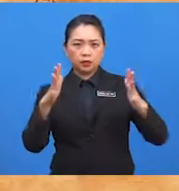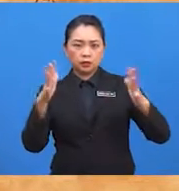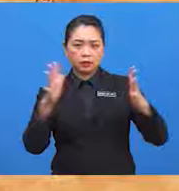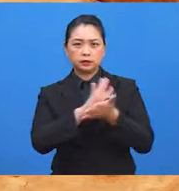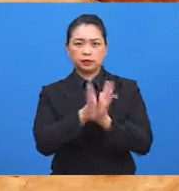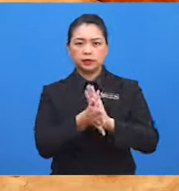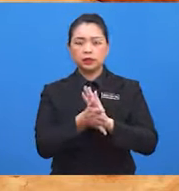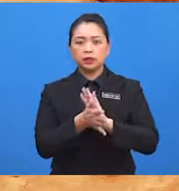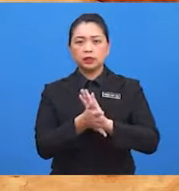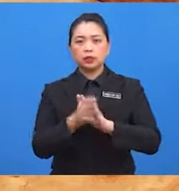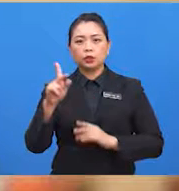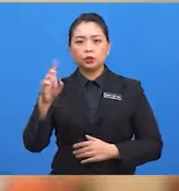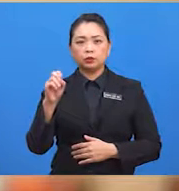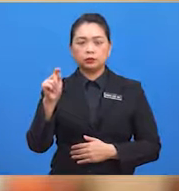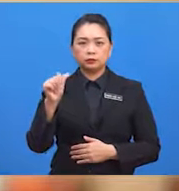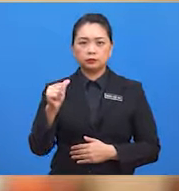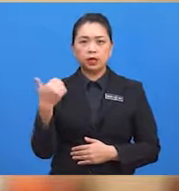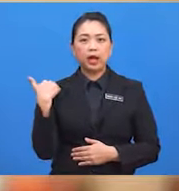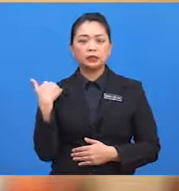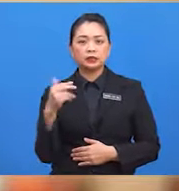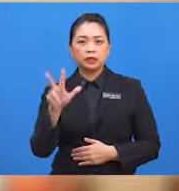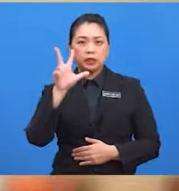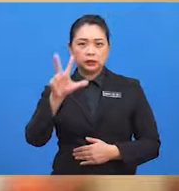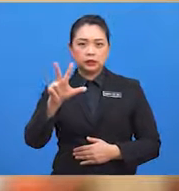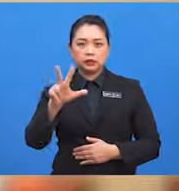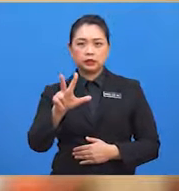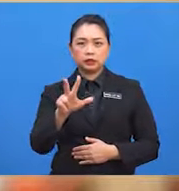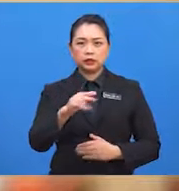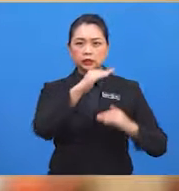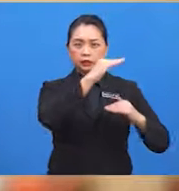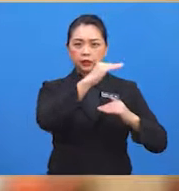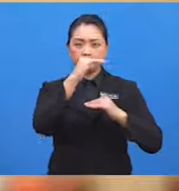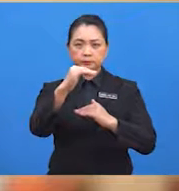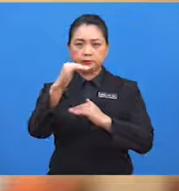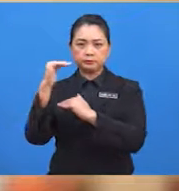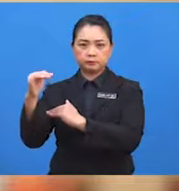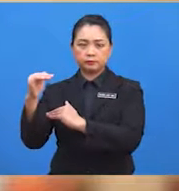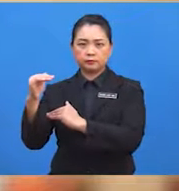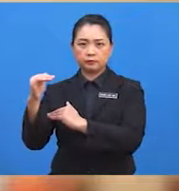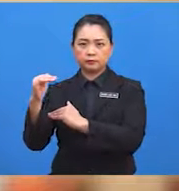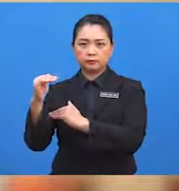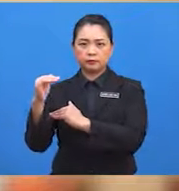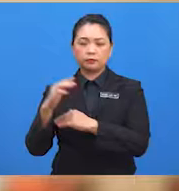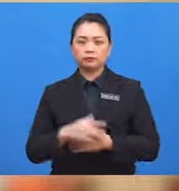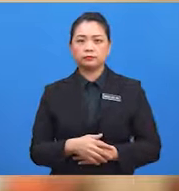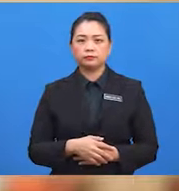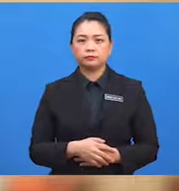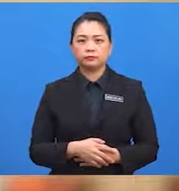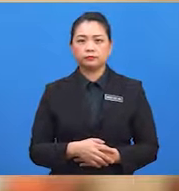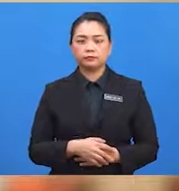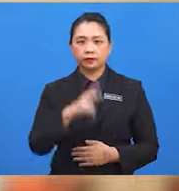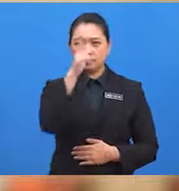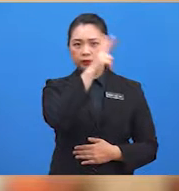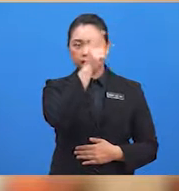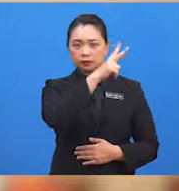negara kota. Terdapat tiga tahap pemerintahan kerajaan tamadun Mesir Purba, iaitu